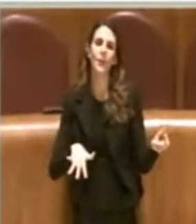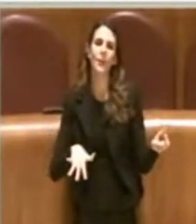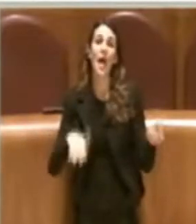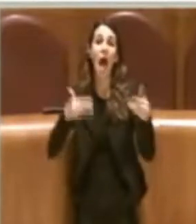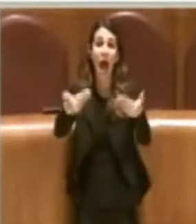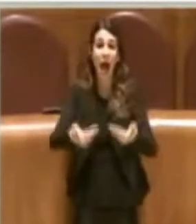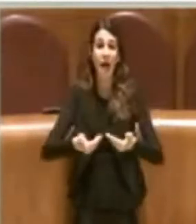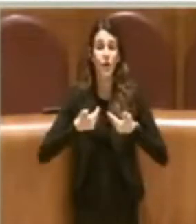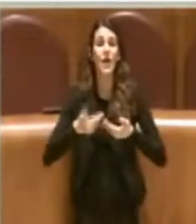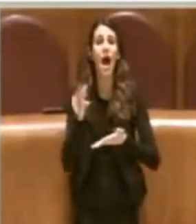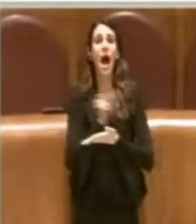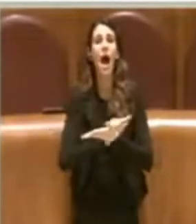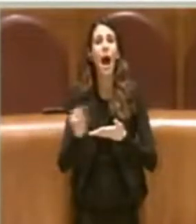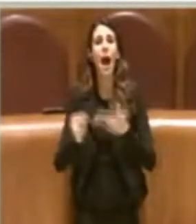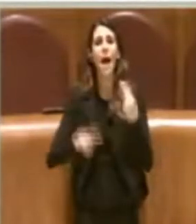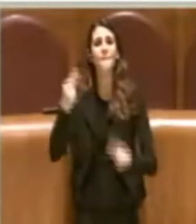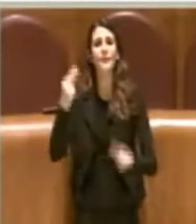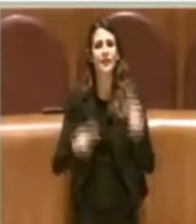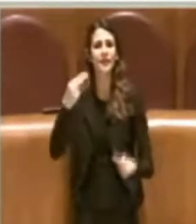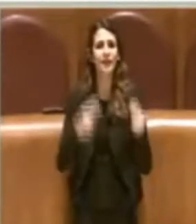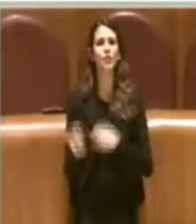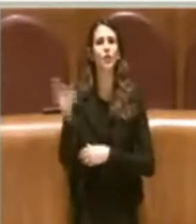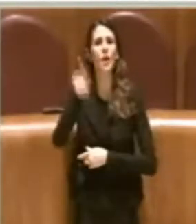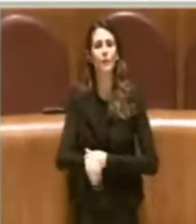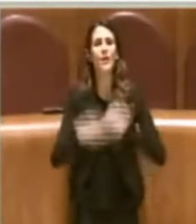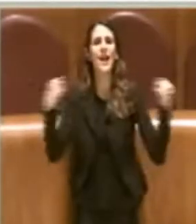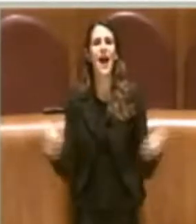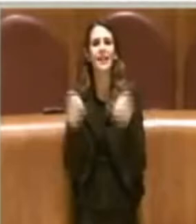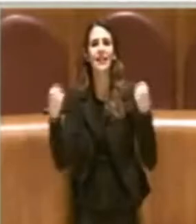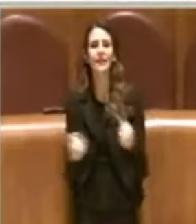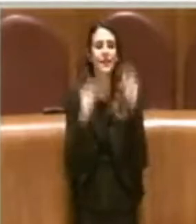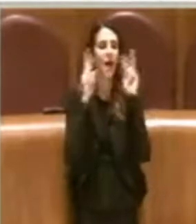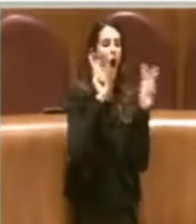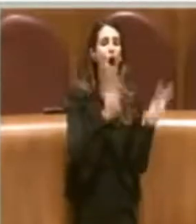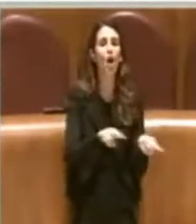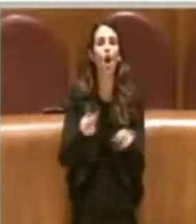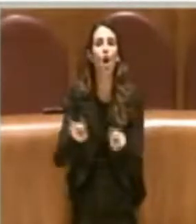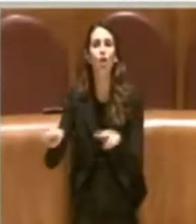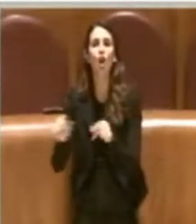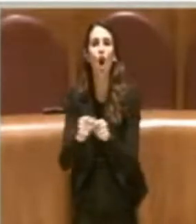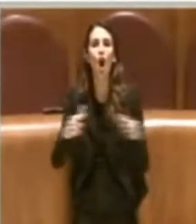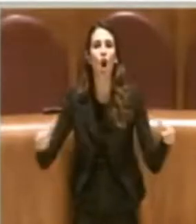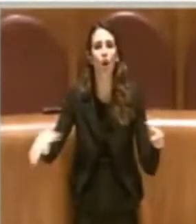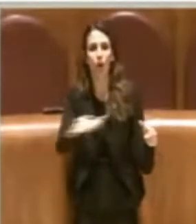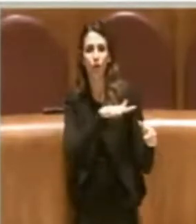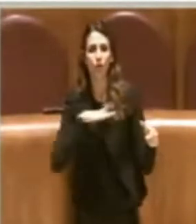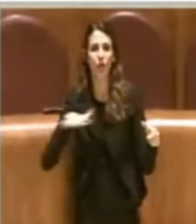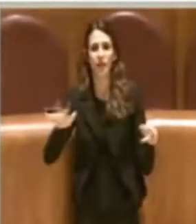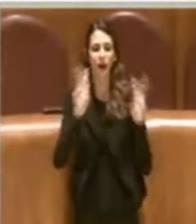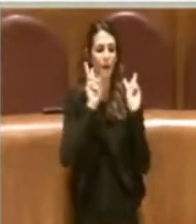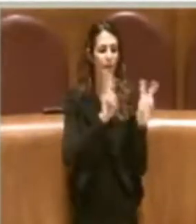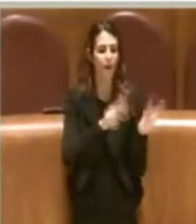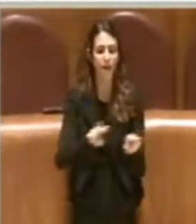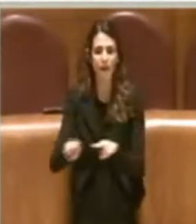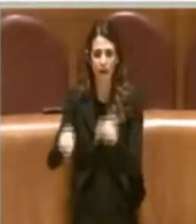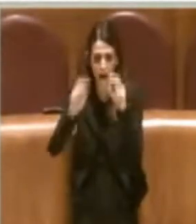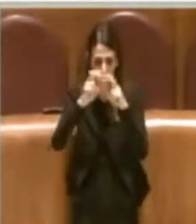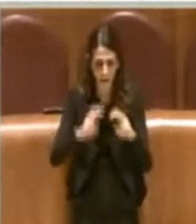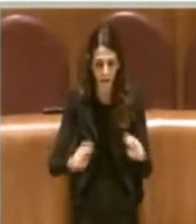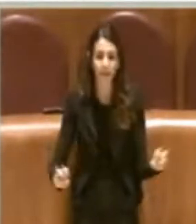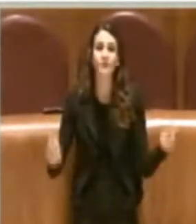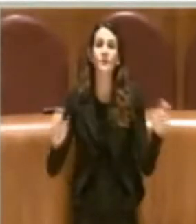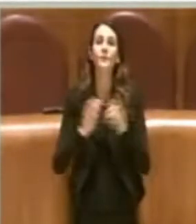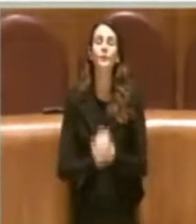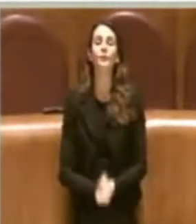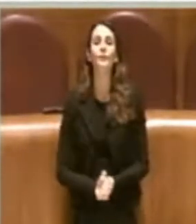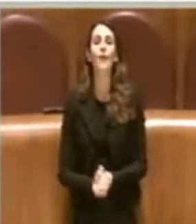nelle attività di controllo e di vigilanza sul territorio. Data la mole appunto di